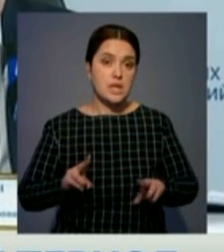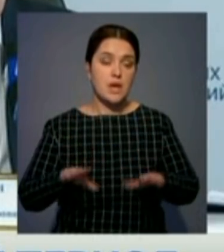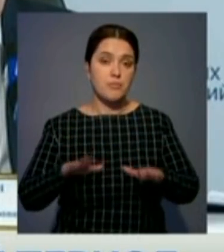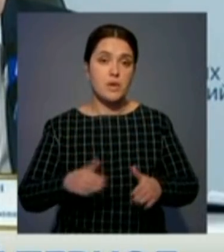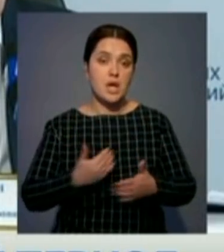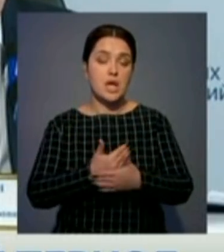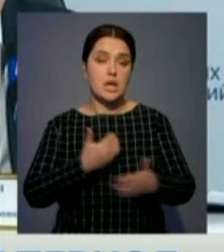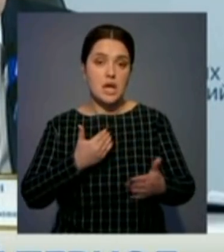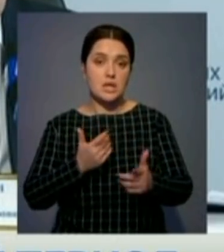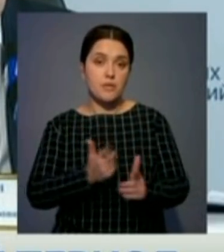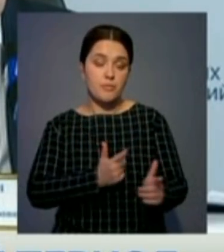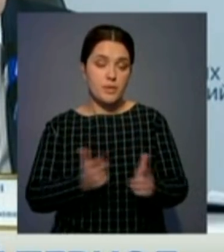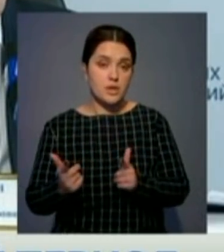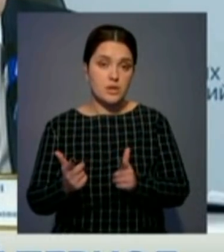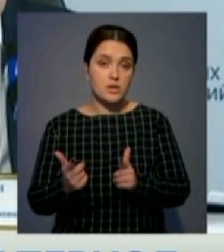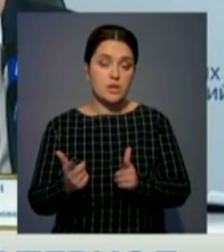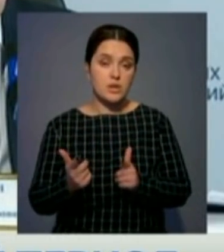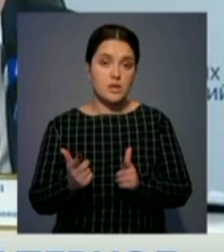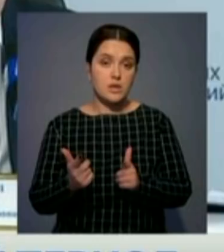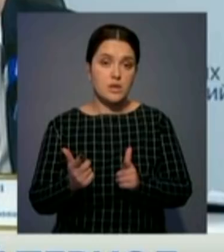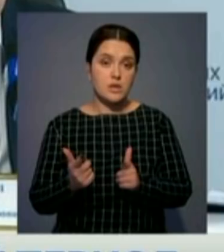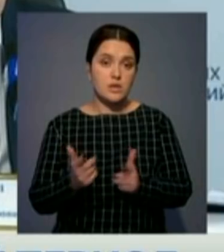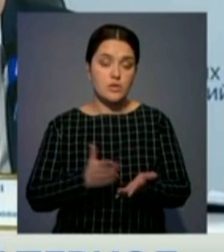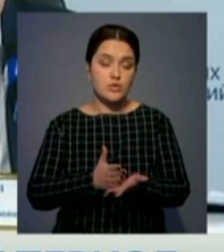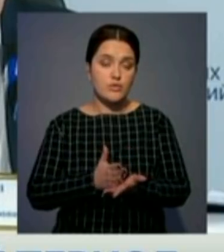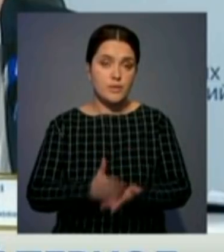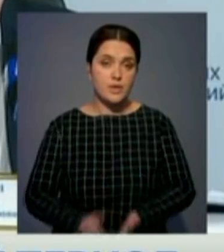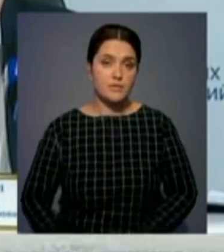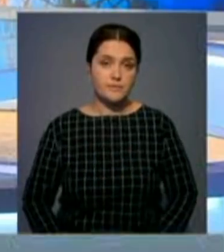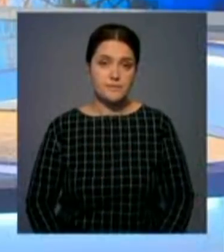заранее определяются и готовятся специально службами.